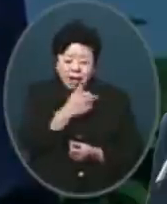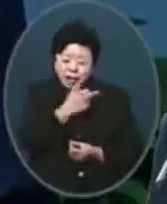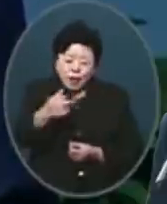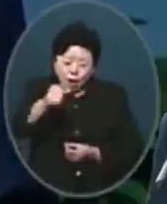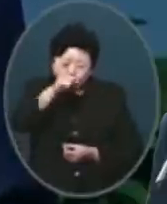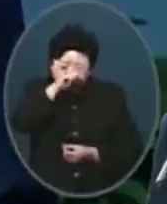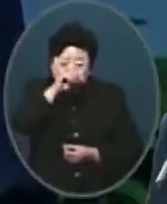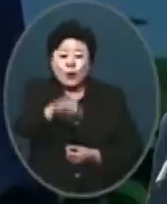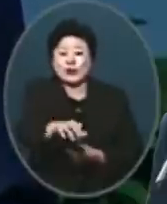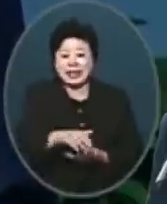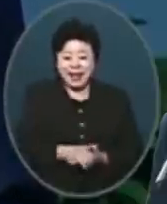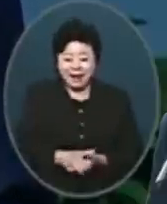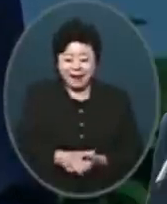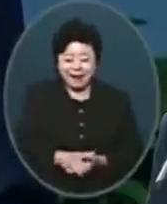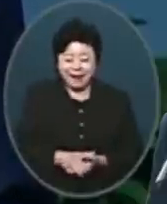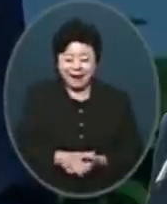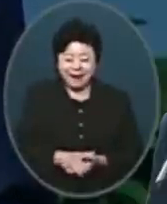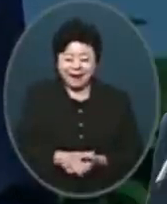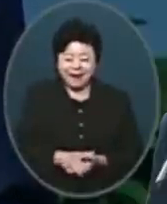좋은 곳이었어요.